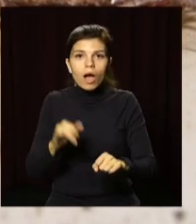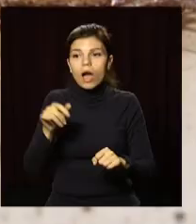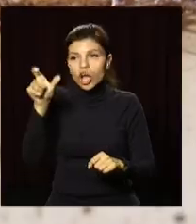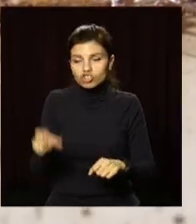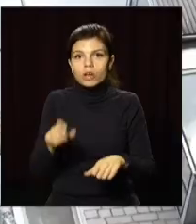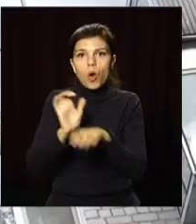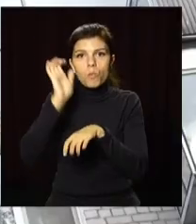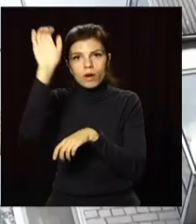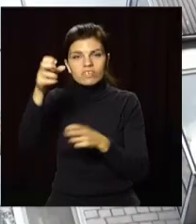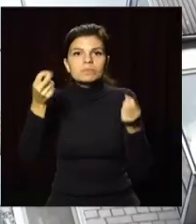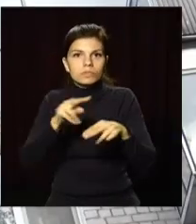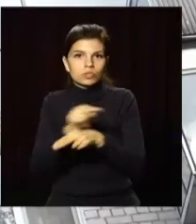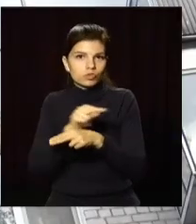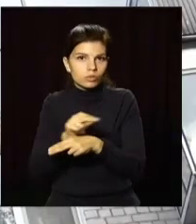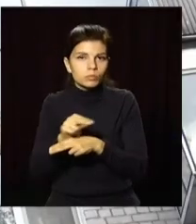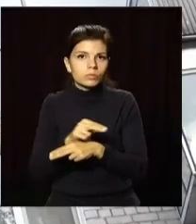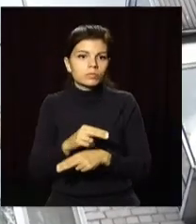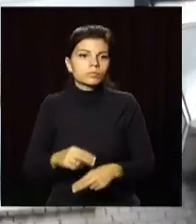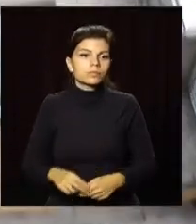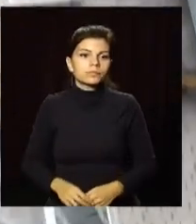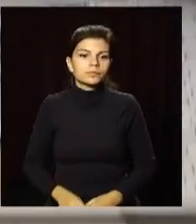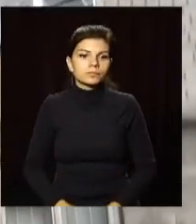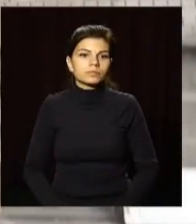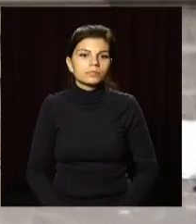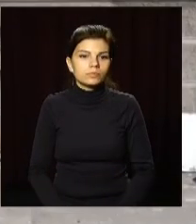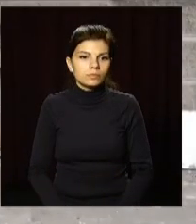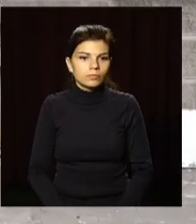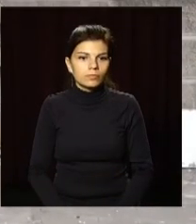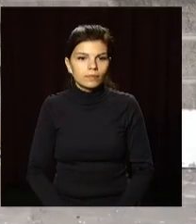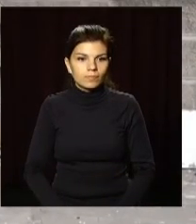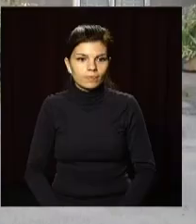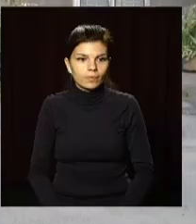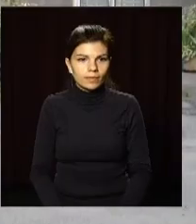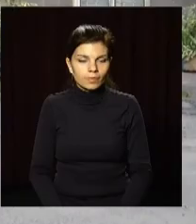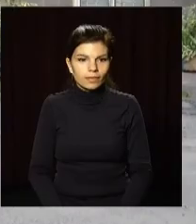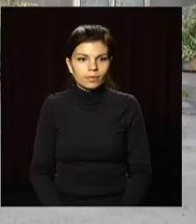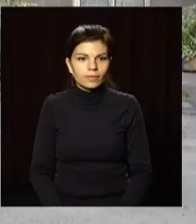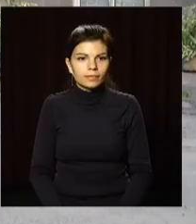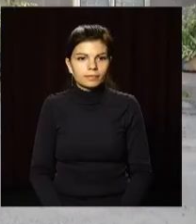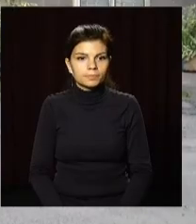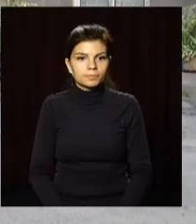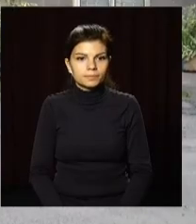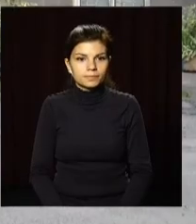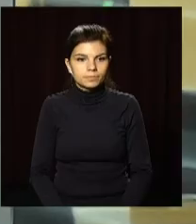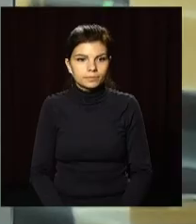примусове лікування. Марія Трибушенко, Василь Самовар, Ярослав Прокоф'єв, Денис Крикус, Open News, телеканал «Відкритий».